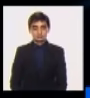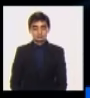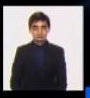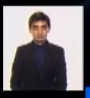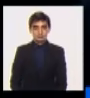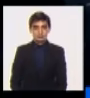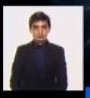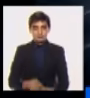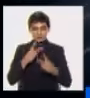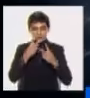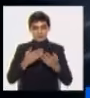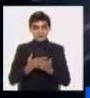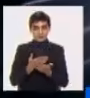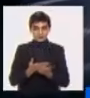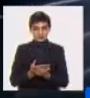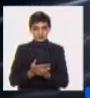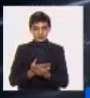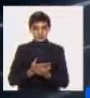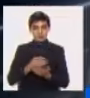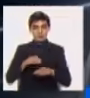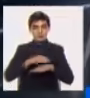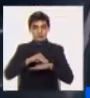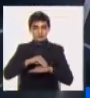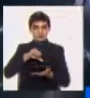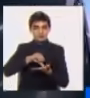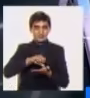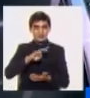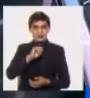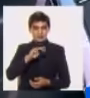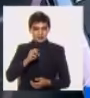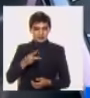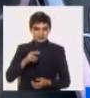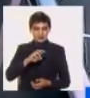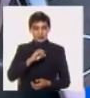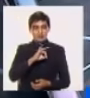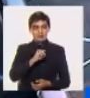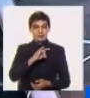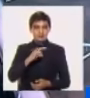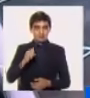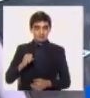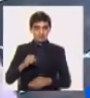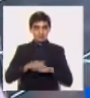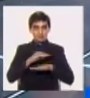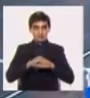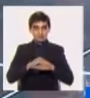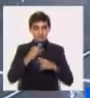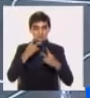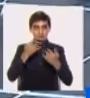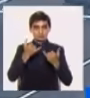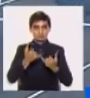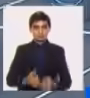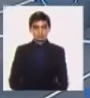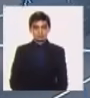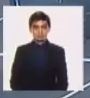вы смотрите новости информбюро добрый вечер в студии наталья райма моя коллега аида бурундук карлович смотрите